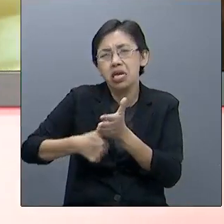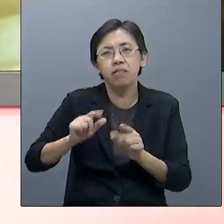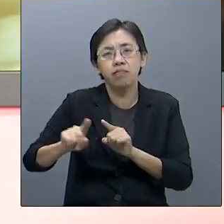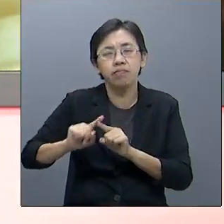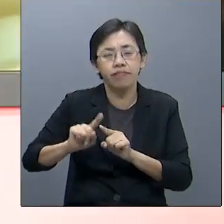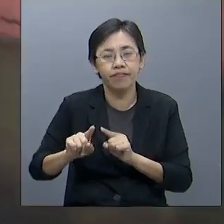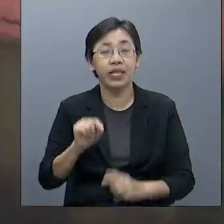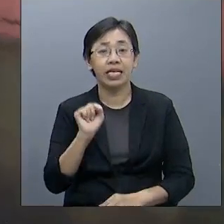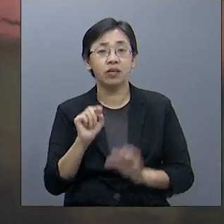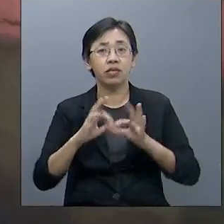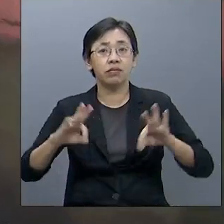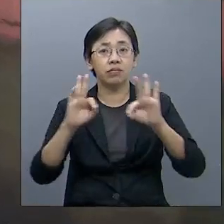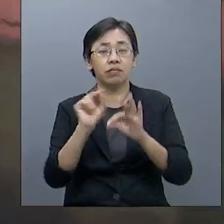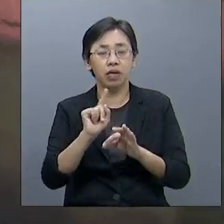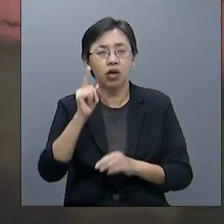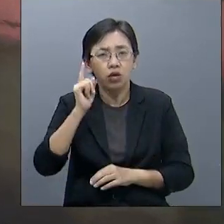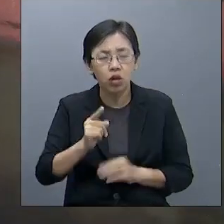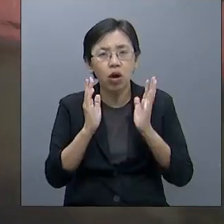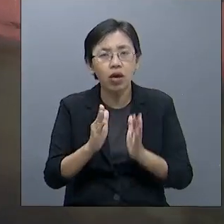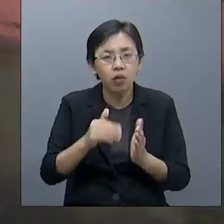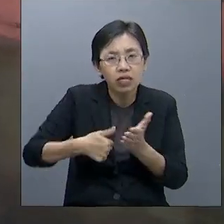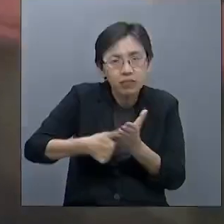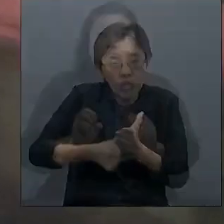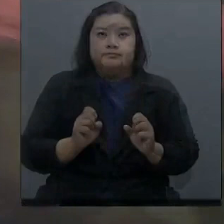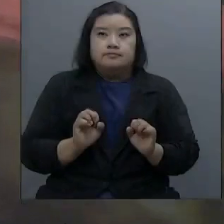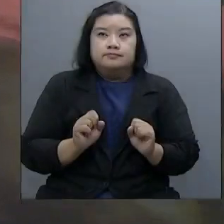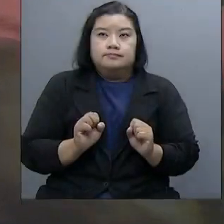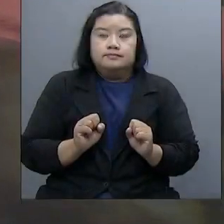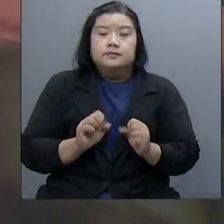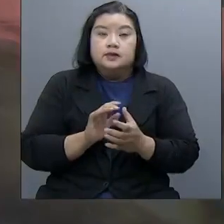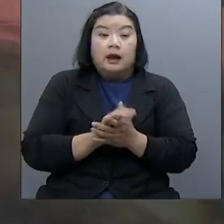สิ่งสำคัญเขาบอกว่าต้องให้ความรู้กับผู้ก่อหนี้แล้วก็ไม่กระตุ้นให้เกิดการก่อหนี้เกินความจำเป็นค่ะ